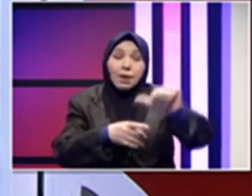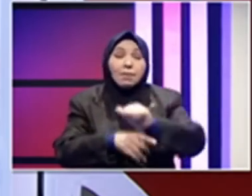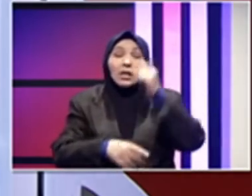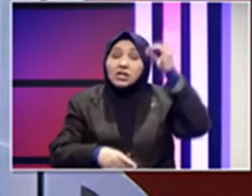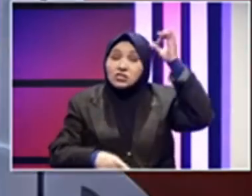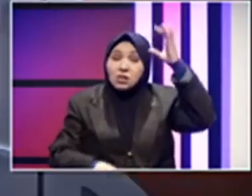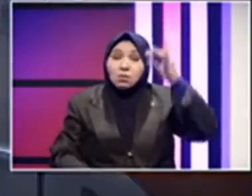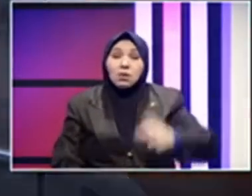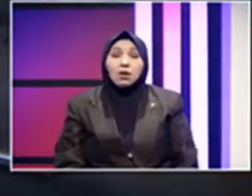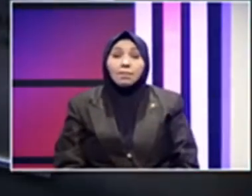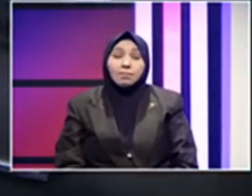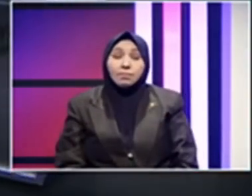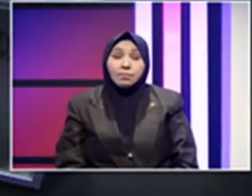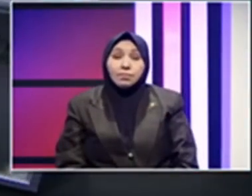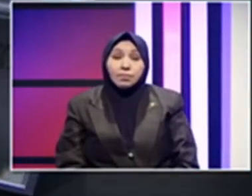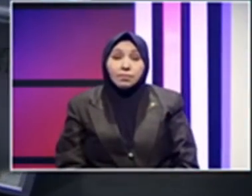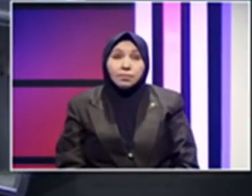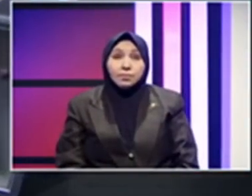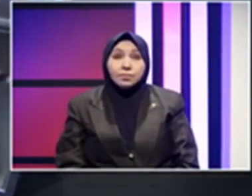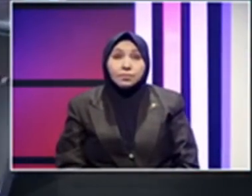insya-Allah.